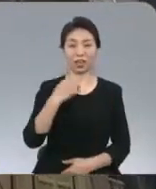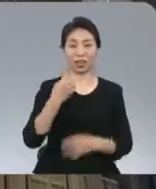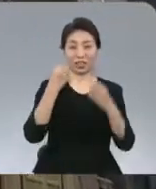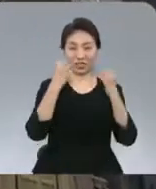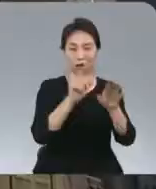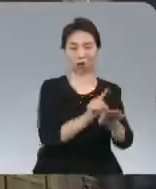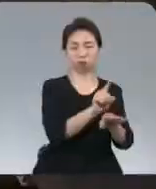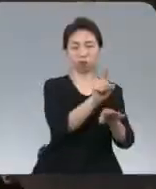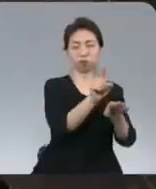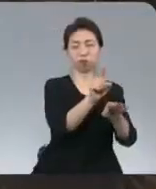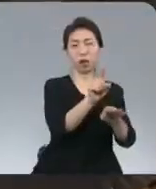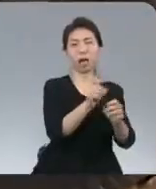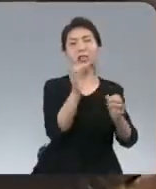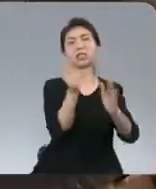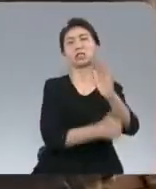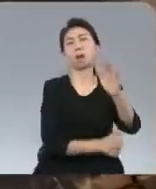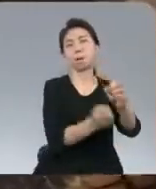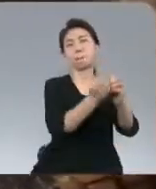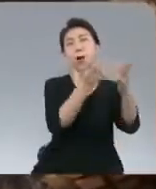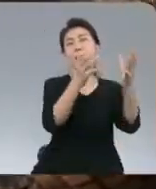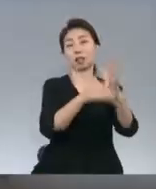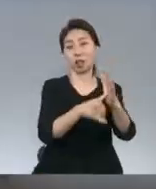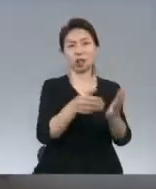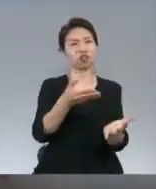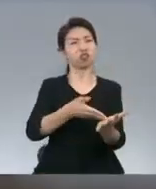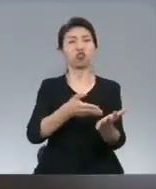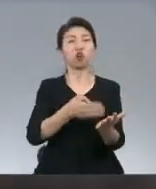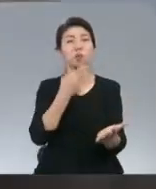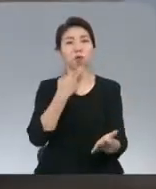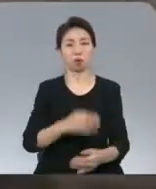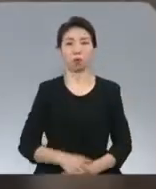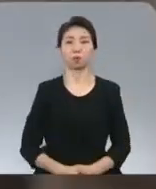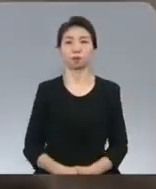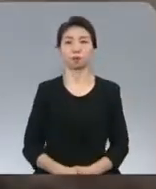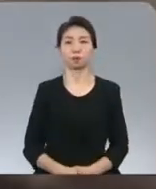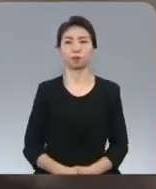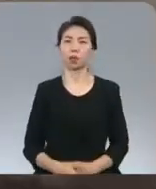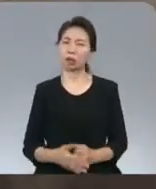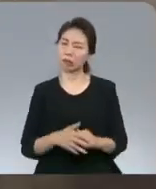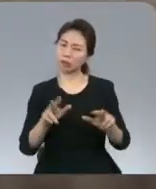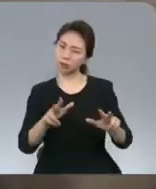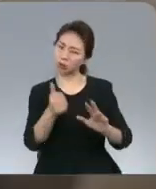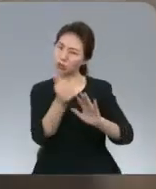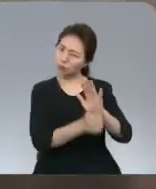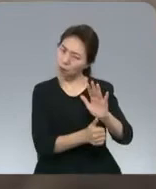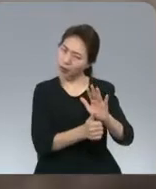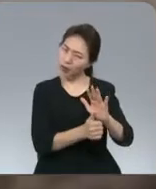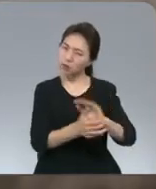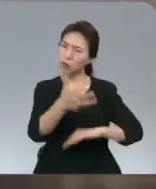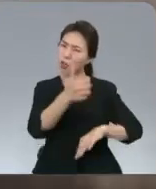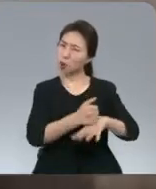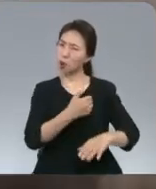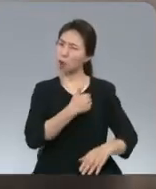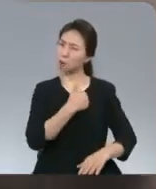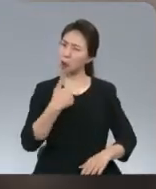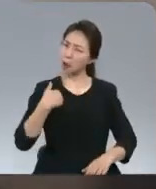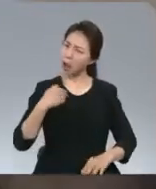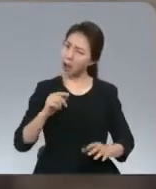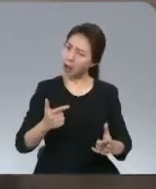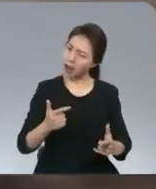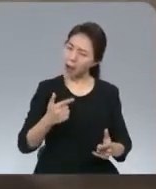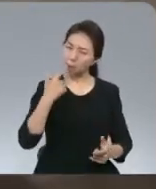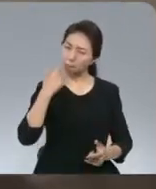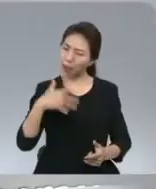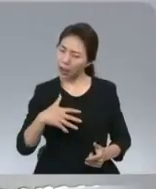icbm mơ ngày mùng 4 tháng năm như vậy miền Bắc đã hai lần liên tiếp phá vỡ tiền lệ tháng 3 năm nay và Triều Tiên phóng tên lửa